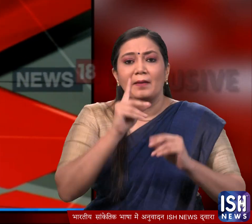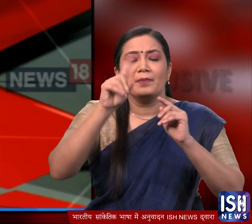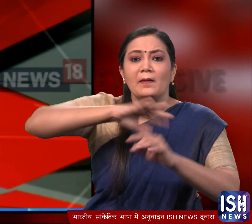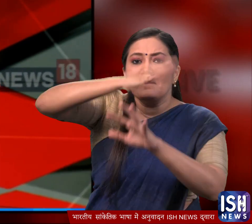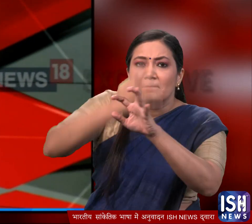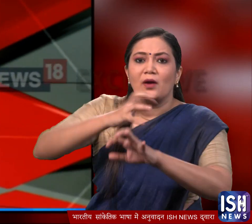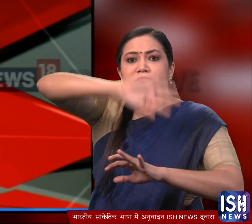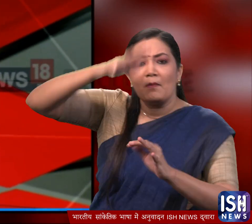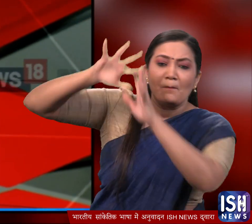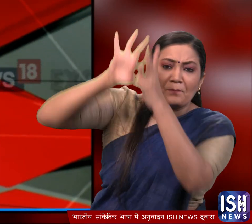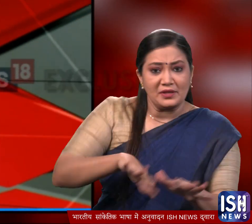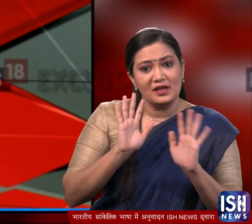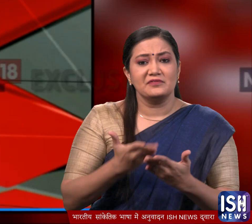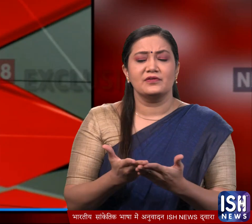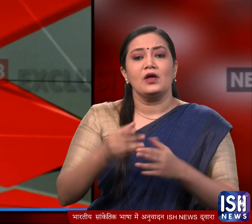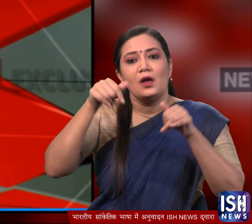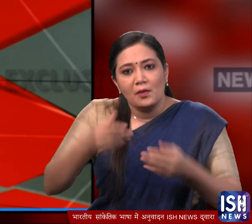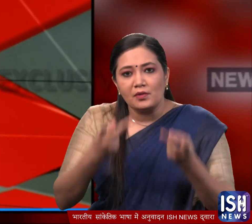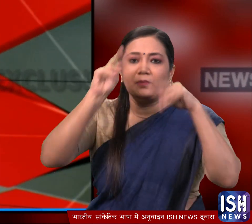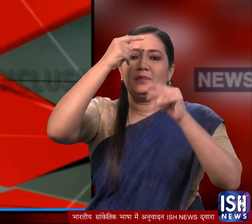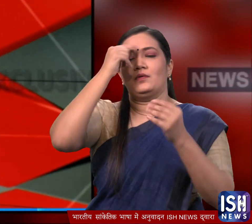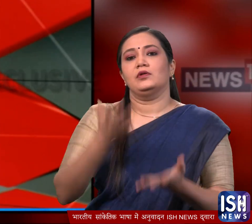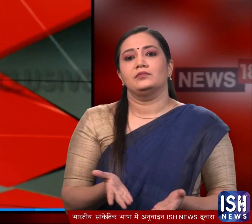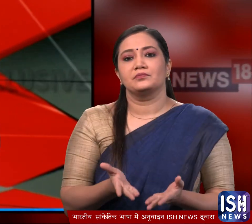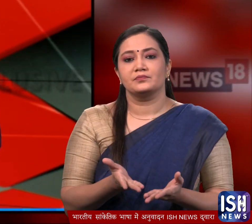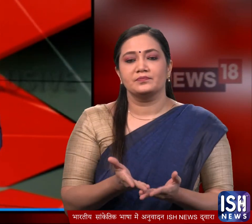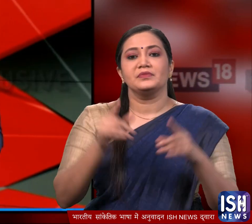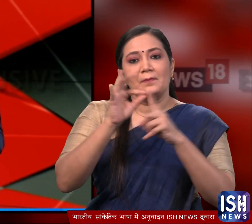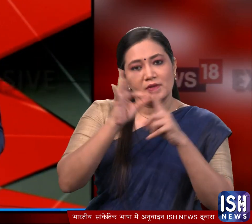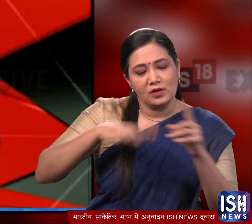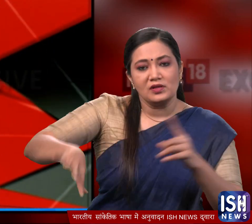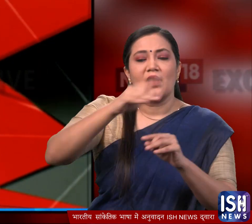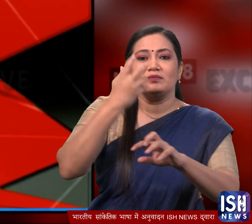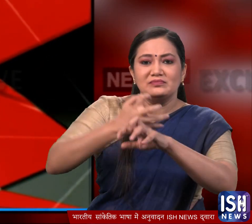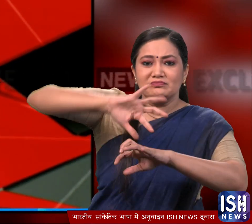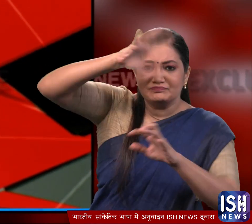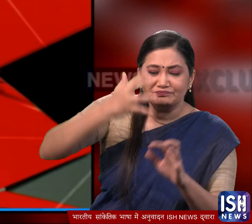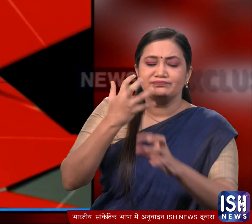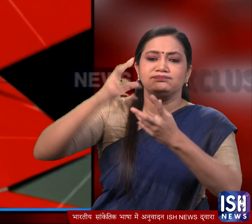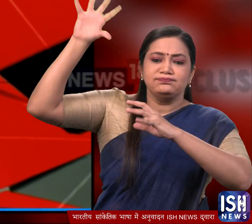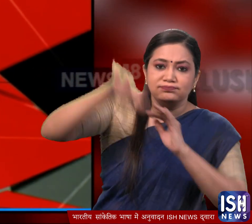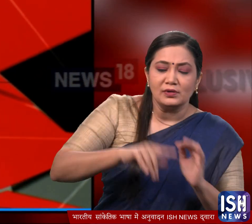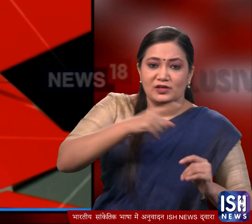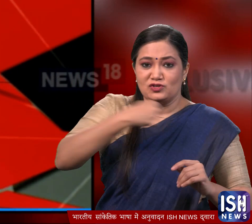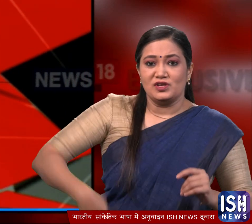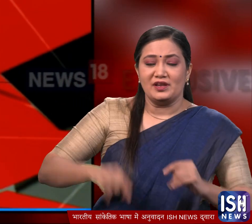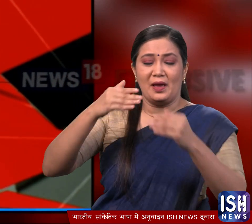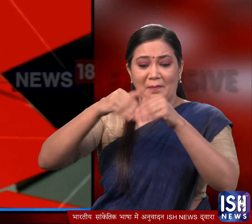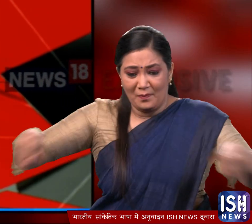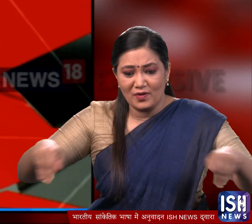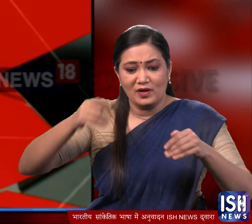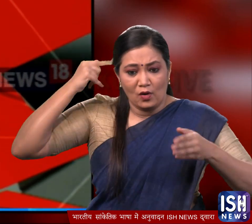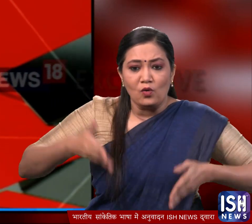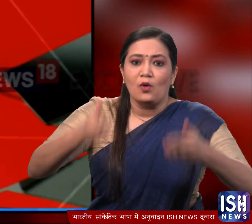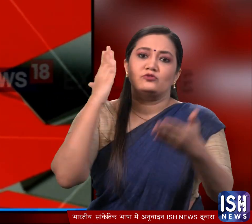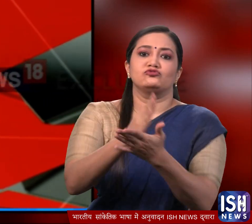कहीं जरूर टूट जाते हैं, जिनसे नई मुसीबत पिथौरागढ़ में पैदा हुई, जहां पहाड़ की मिट्टी और पत्थर गिरने से चीन की सीमा को जोड़ने वाली सड़क